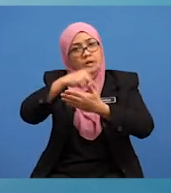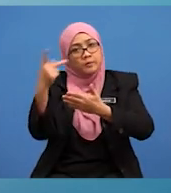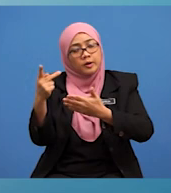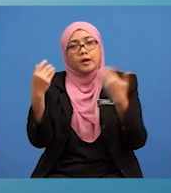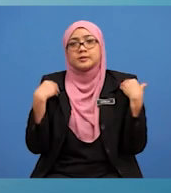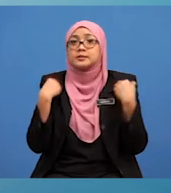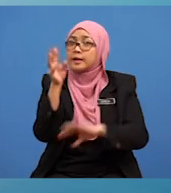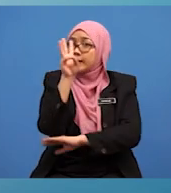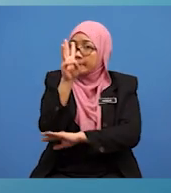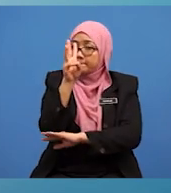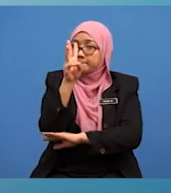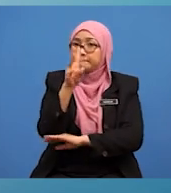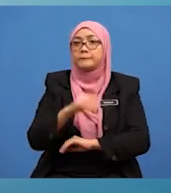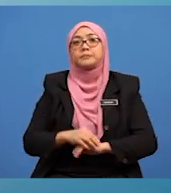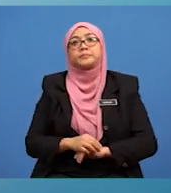Karbon